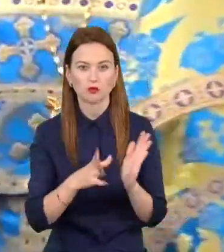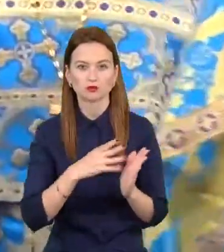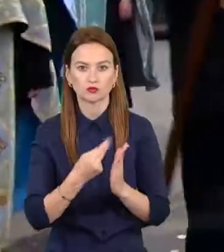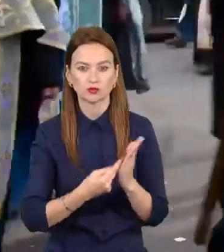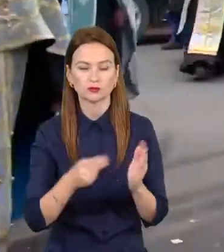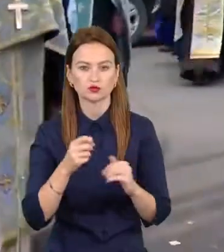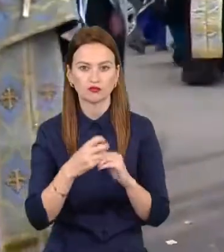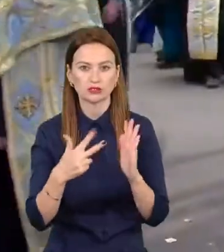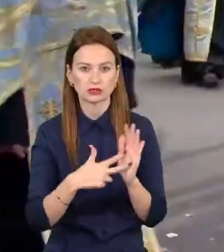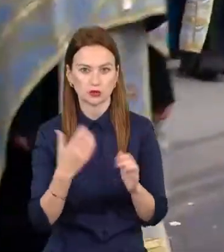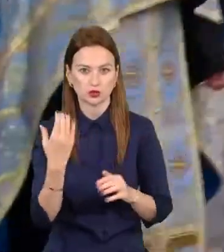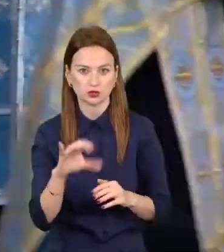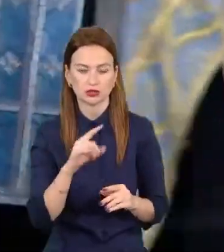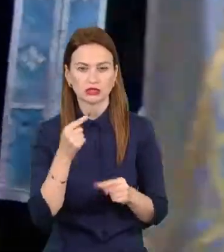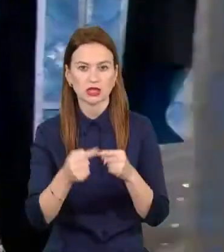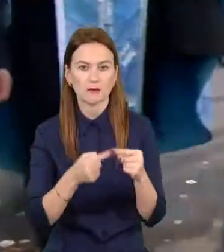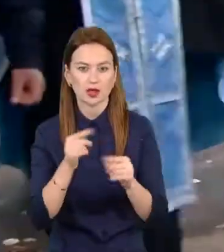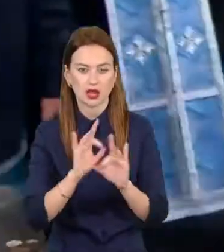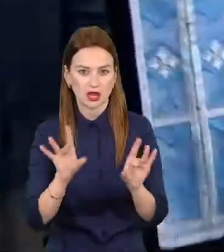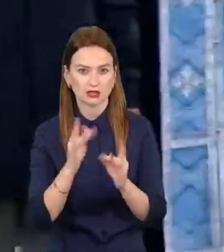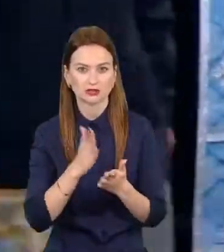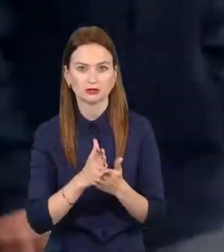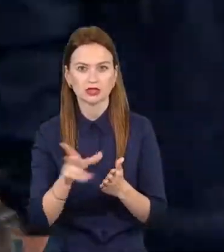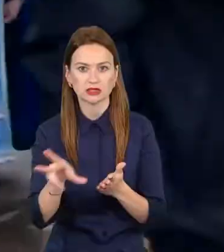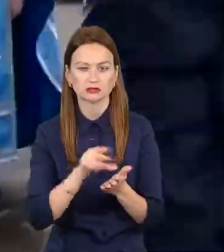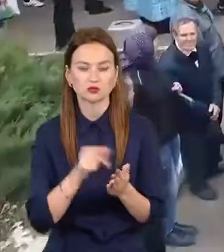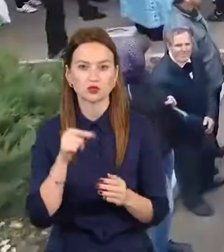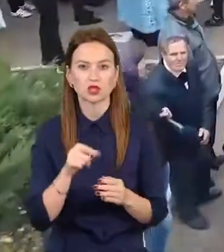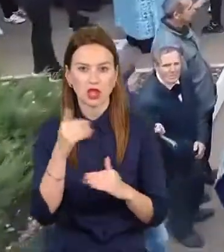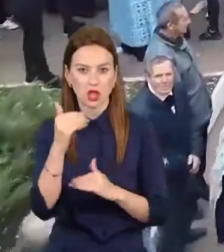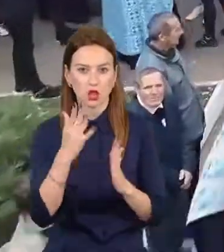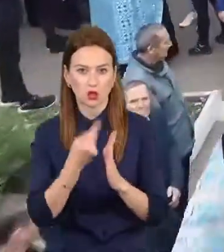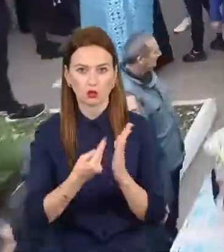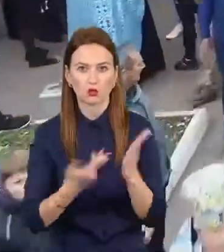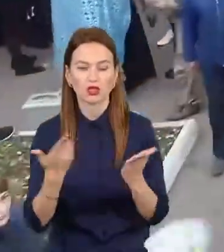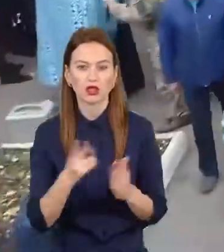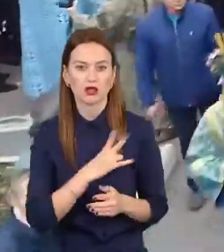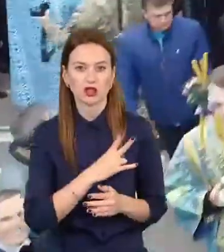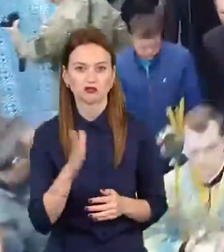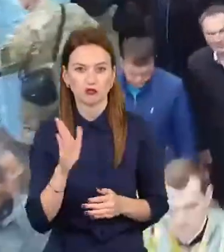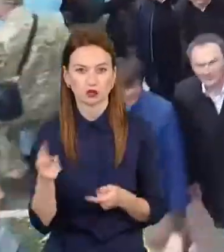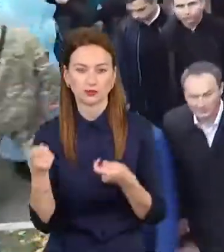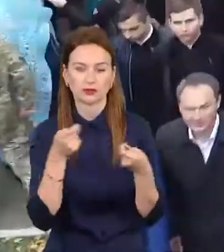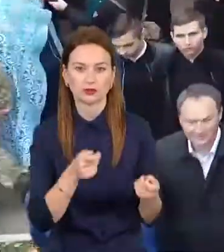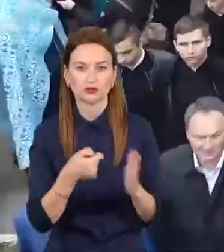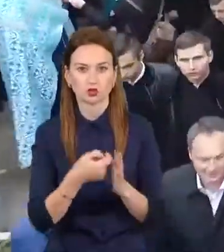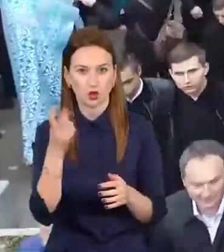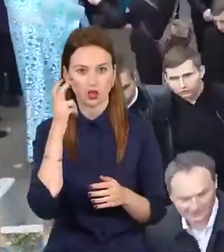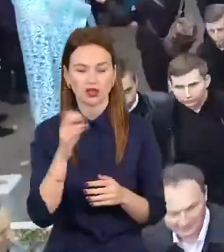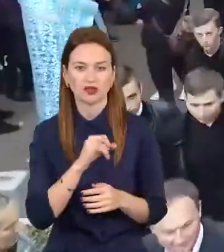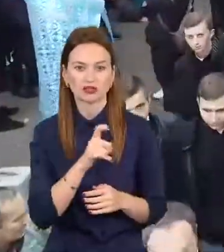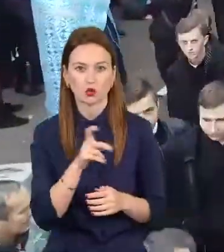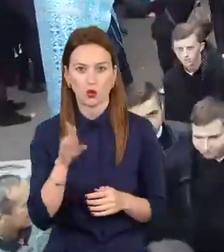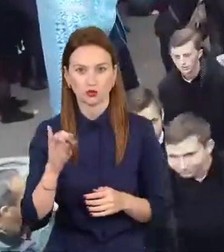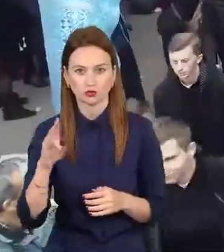у 18 столітті, за переказами є списком тієї ікони, яку святий рівноапостольний князь Володимир привіз до Києва з Корсуні, де